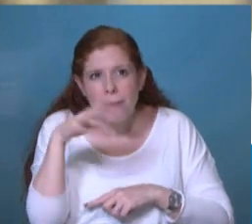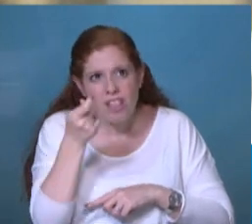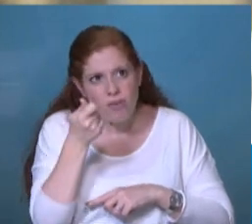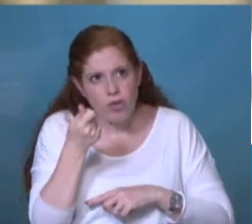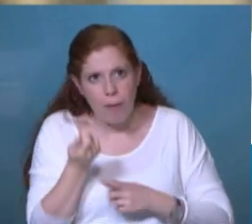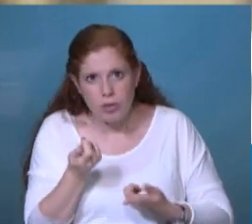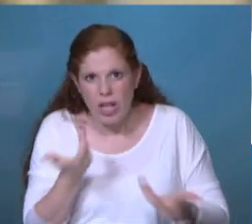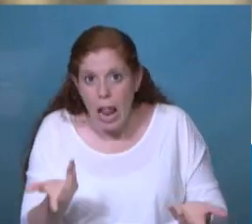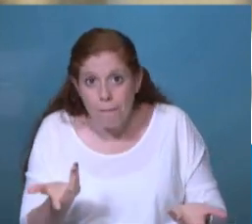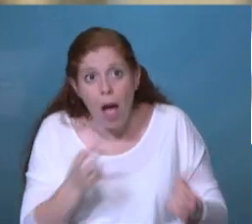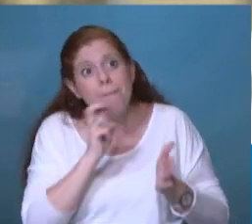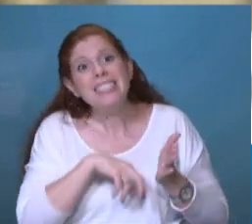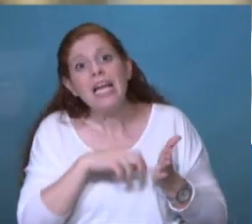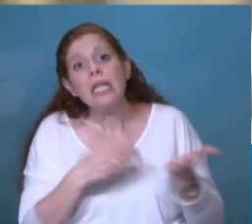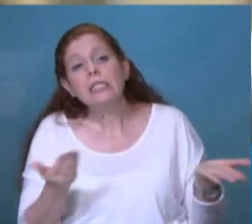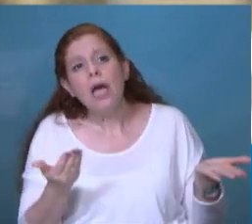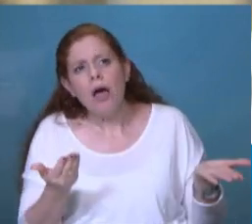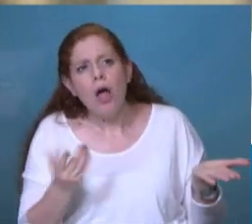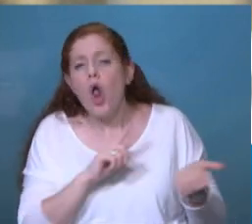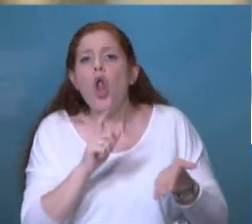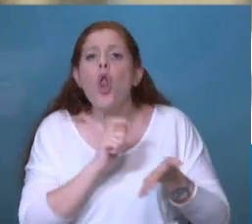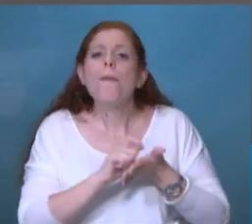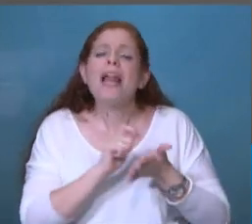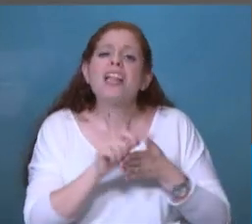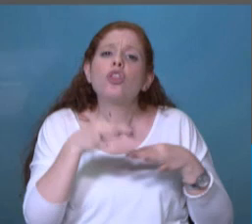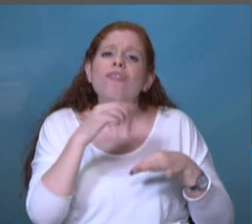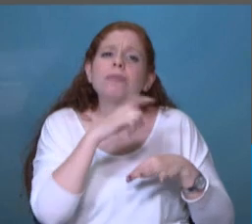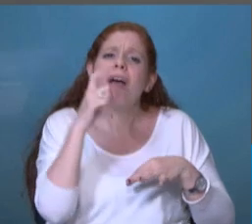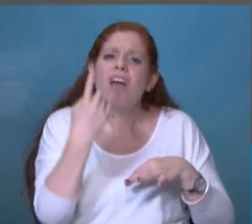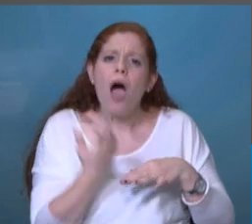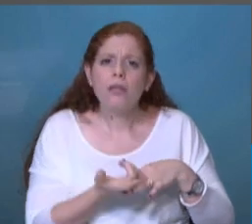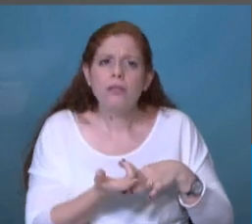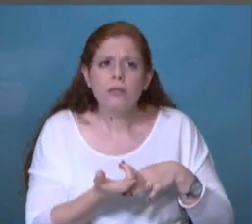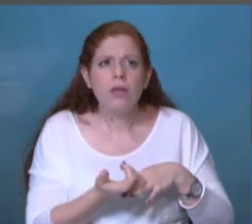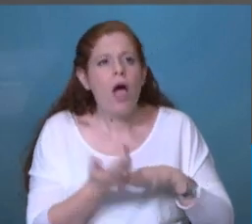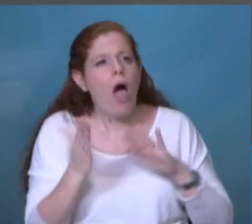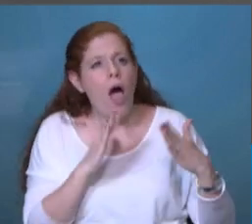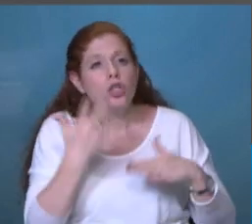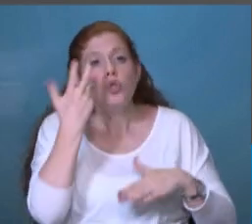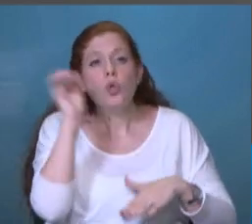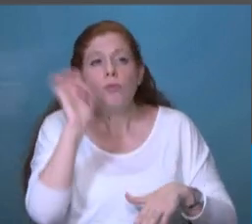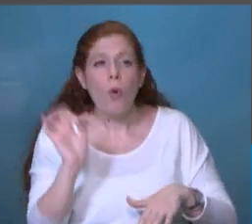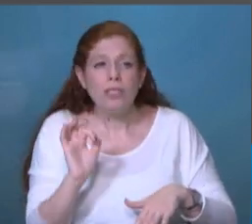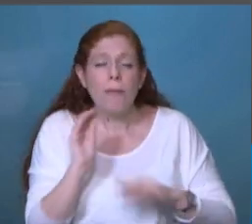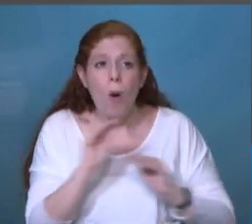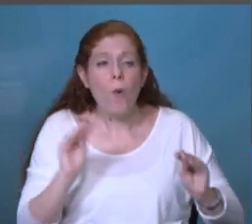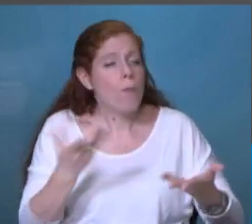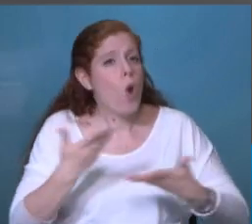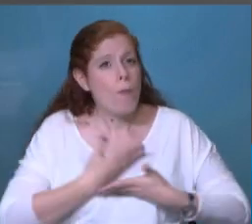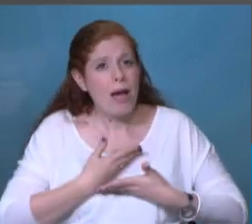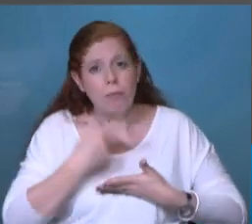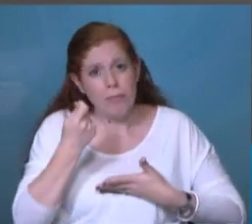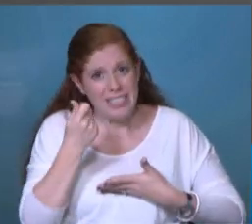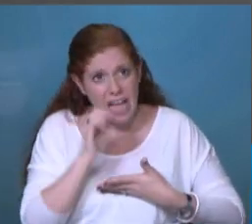מה? מס הכנסה. לא מילאת טופס 101. הערכה ש-30% מהמורים בישראל אינם מקבלים את מלוא